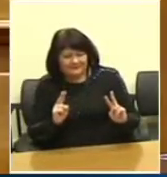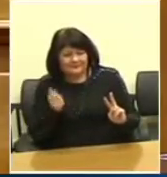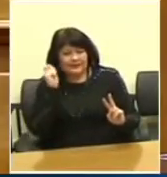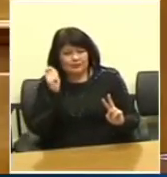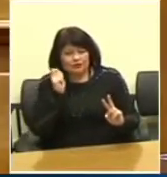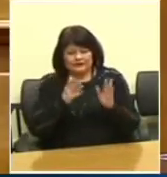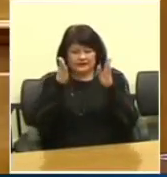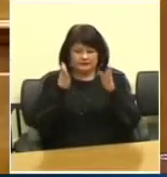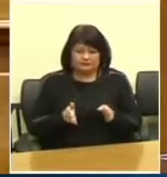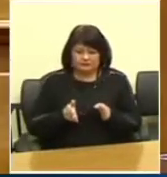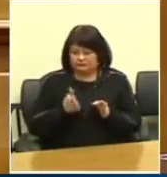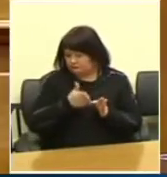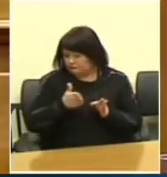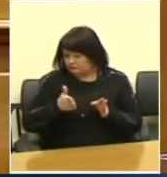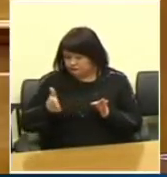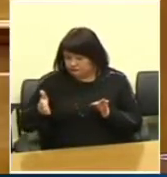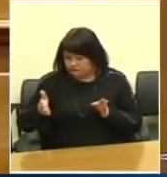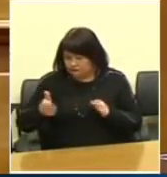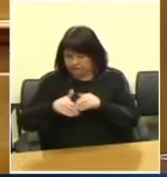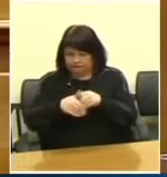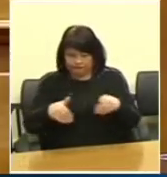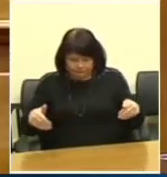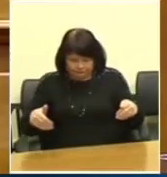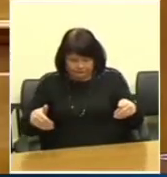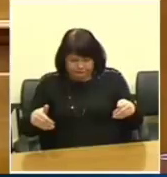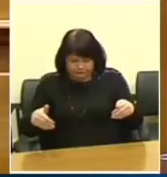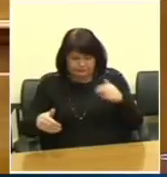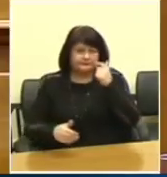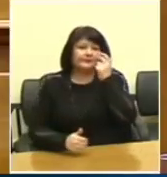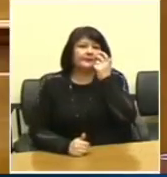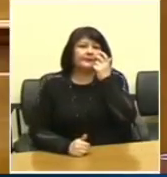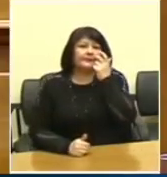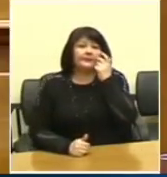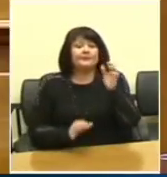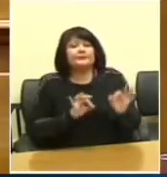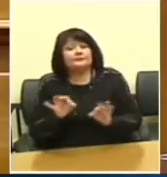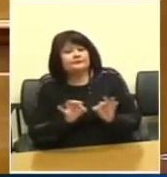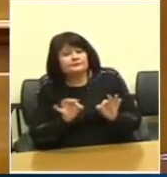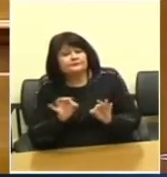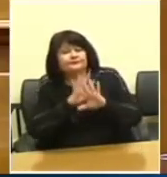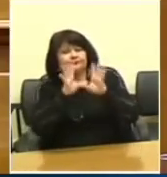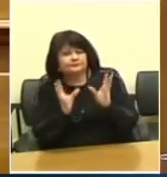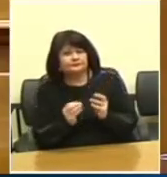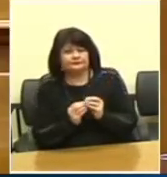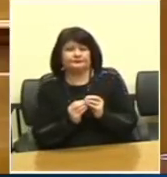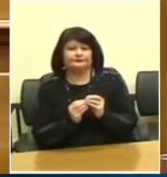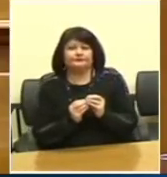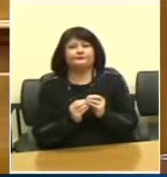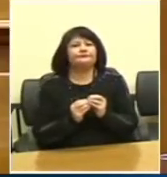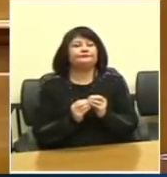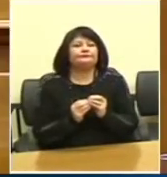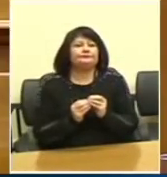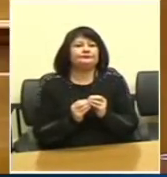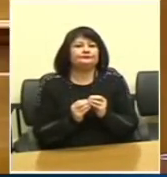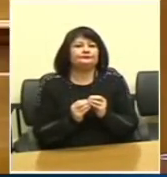γραμμές, τα ανταγωνιστικά κοινωνικά και οικονομικά σχέδια ανάμεσα